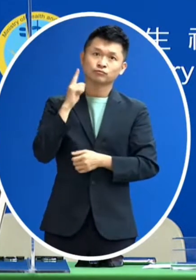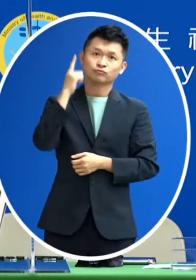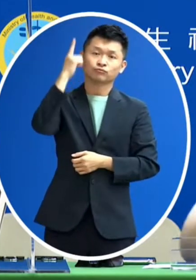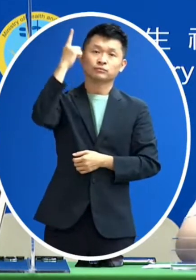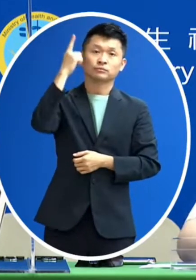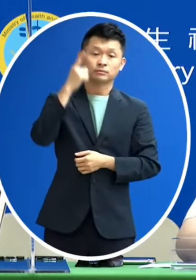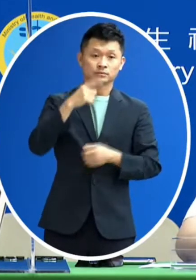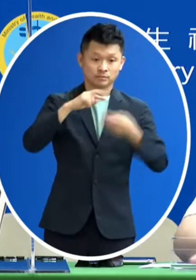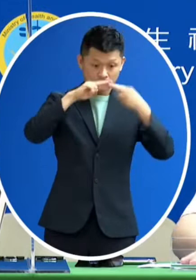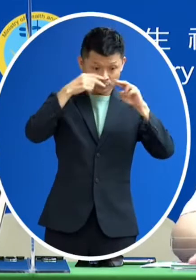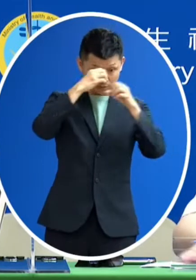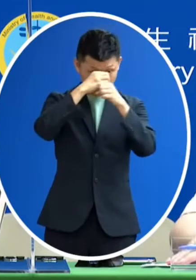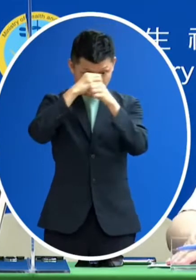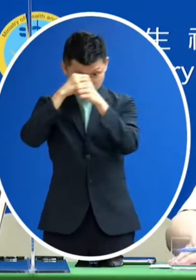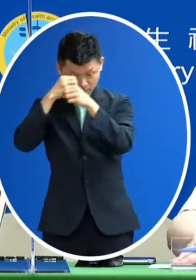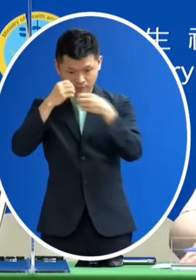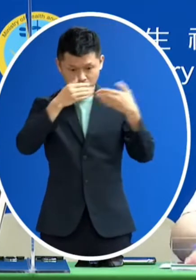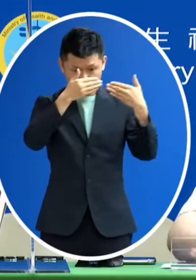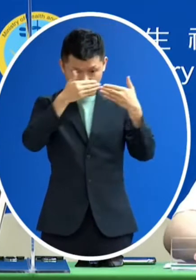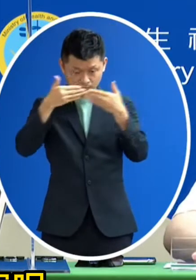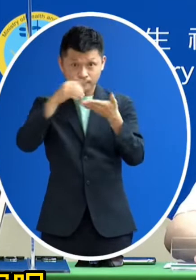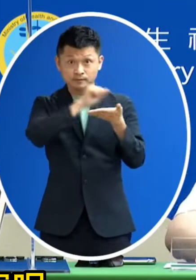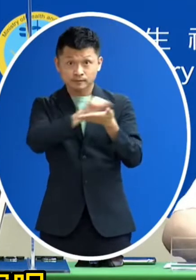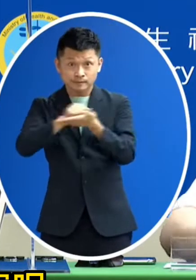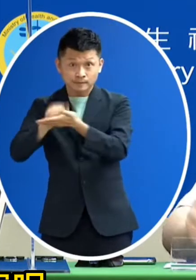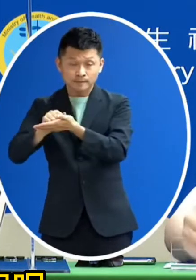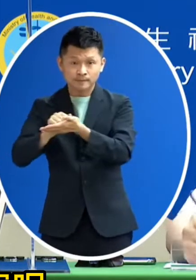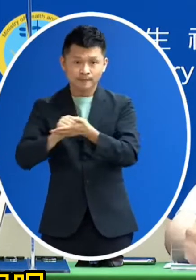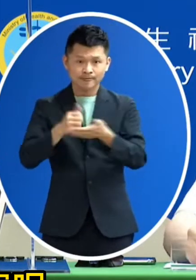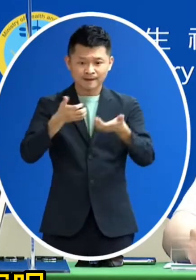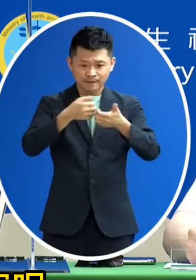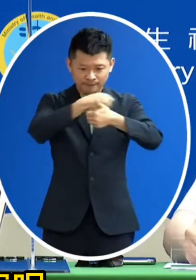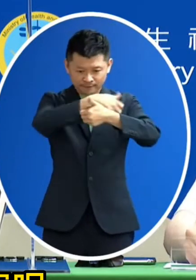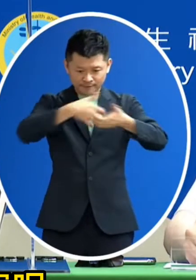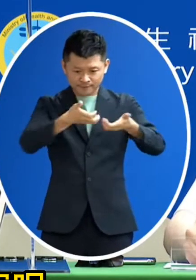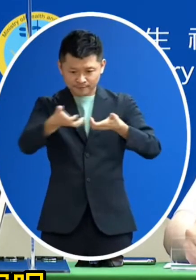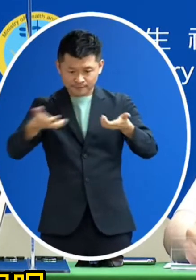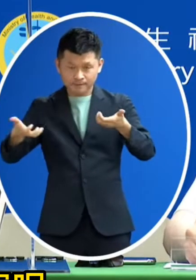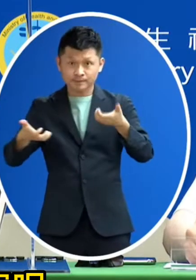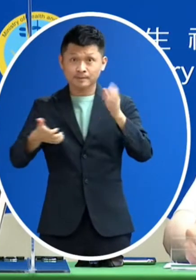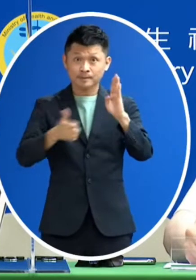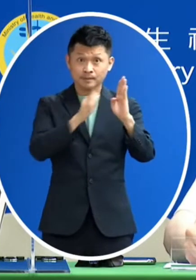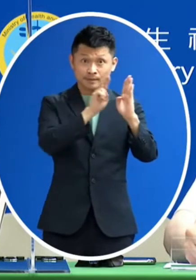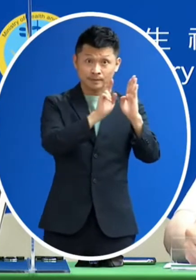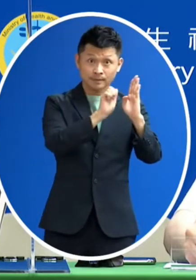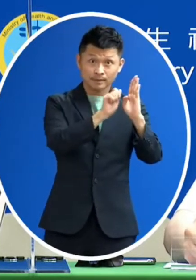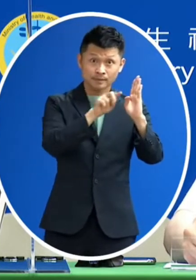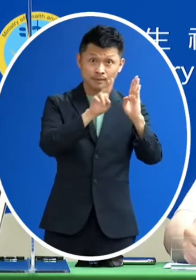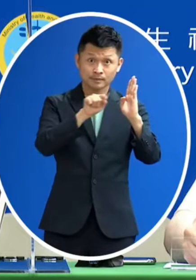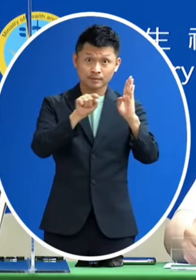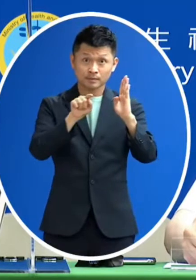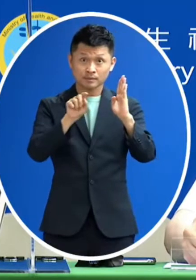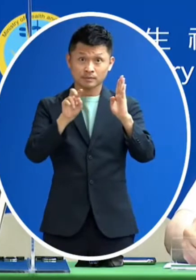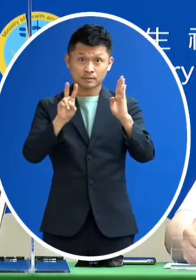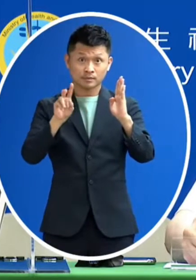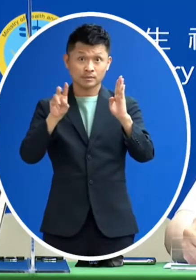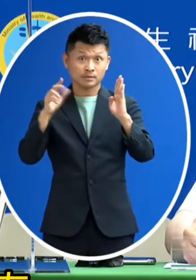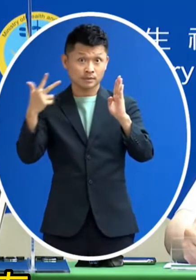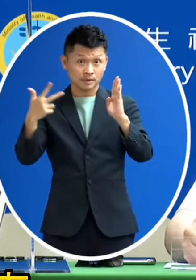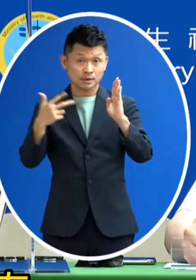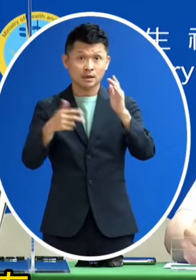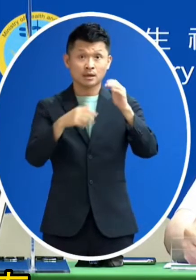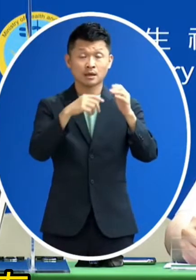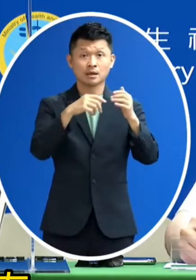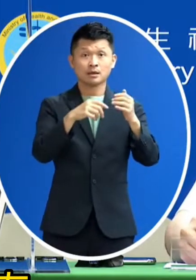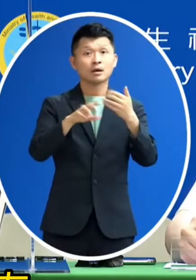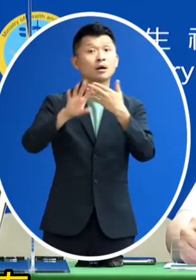料，可以发现说最早的这个可以再重新分为2.3.7的这个个案呢，是案21070是一